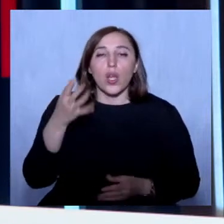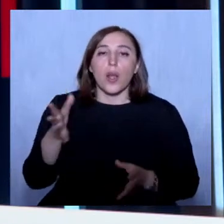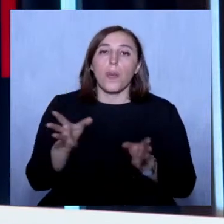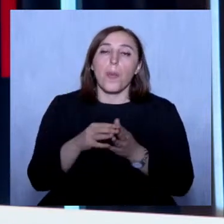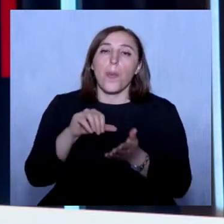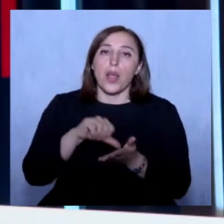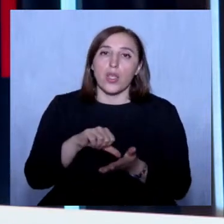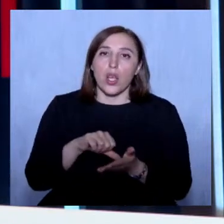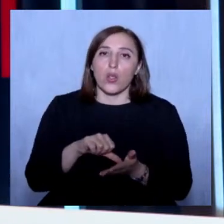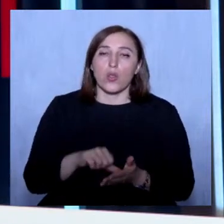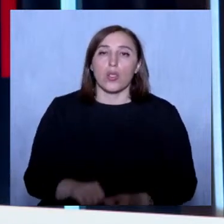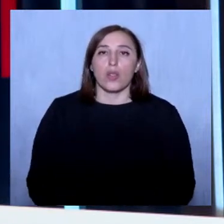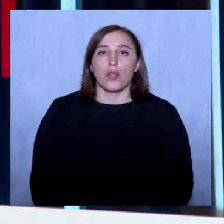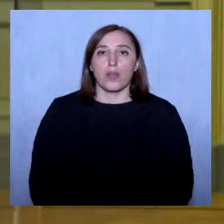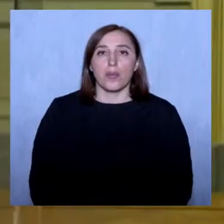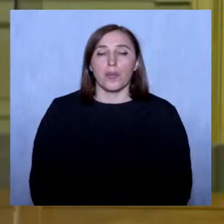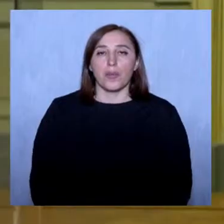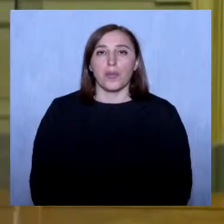մասնակցությամբ։